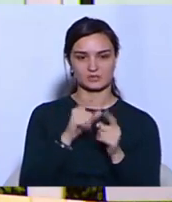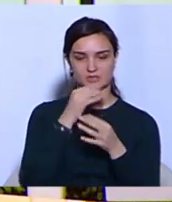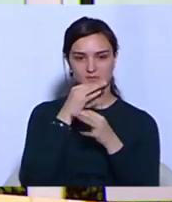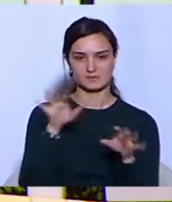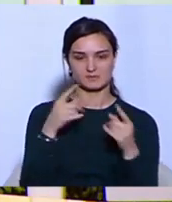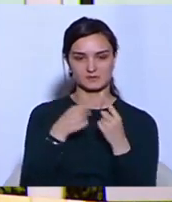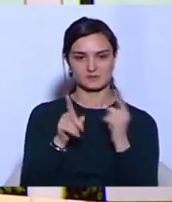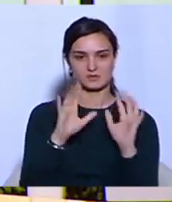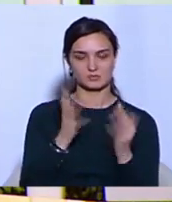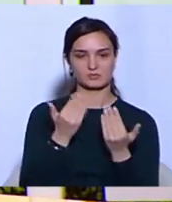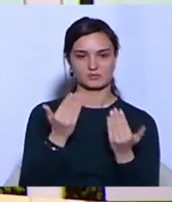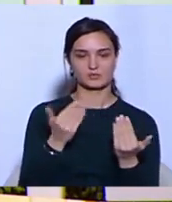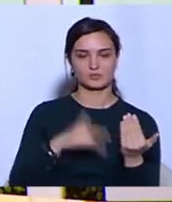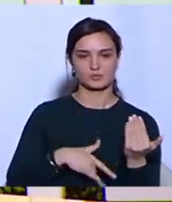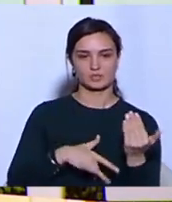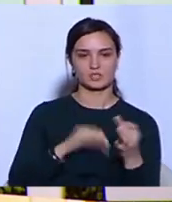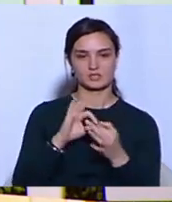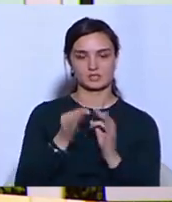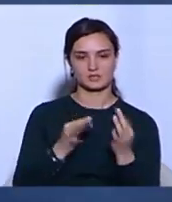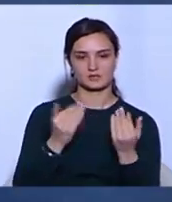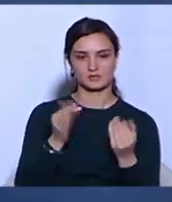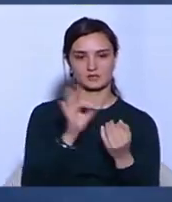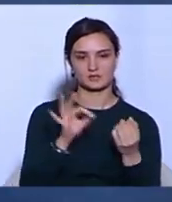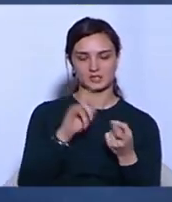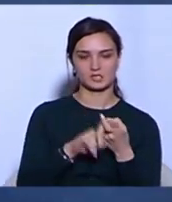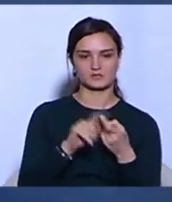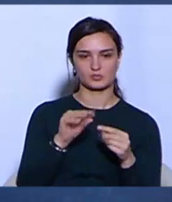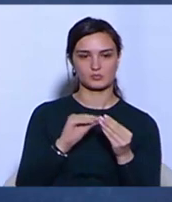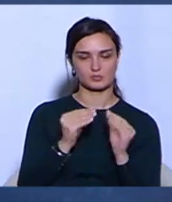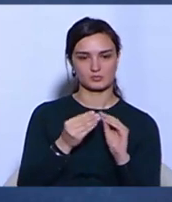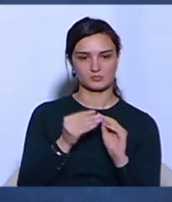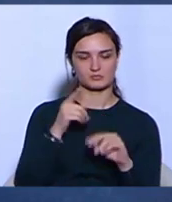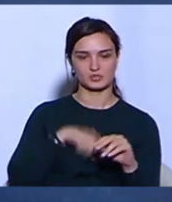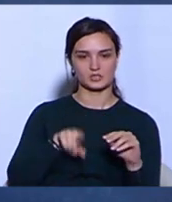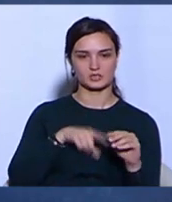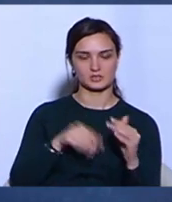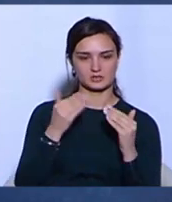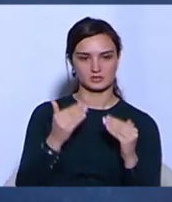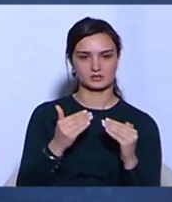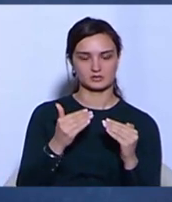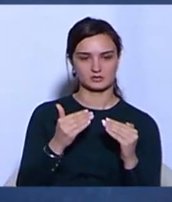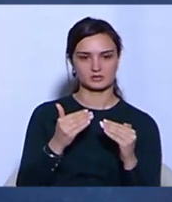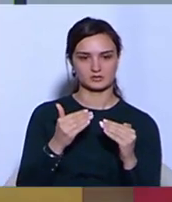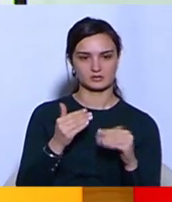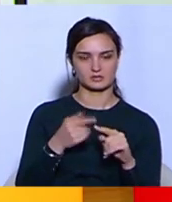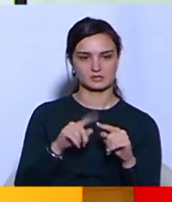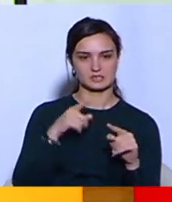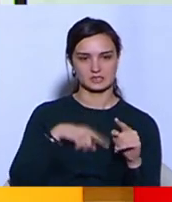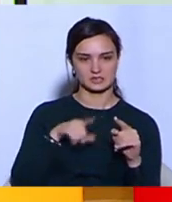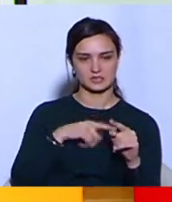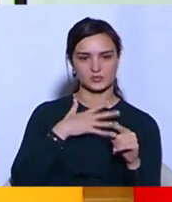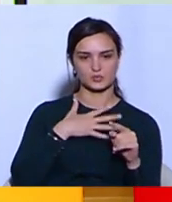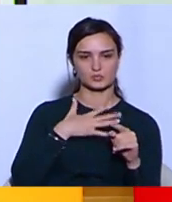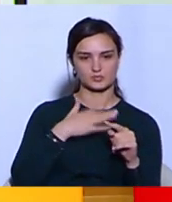სხვა ბავშვის შემთხვევაში, კუჭ-ნაწლავთან დაკავშირებული პრობლემები, შარდ-სასქესო სისტემასთან, გამომყოფ სისტემასთან,